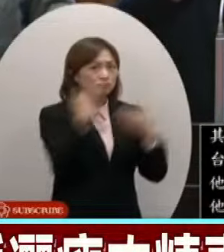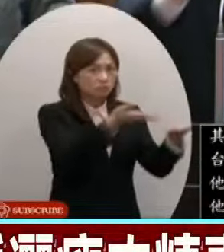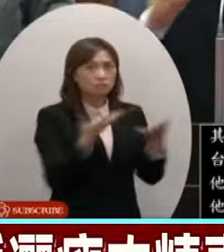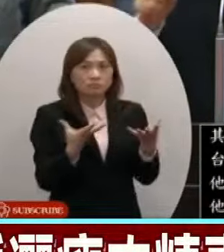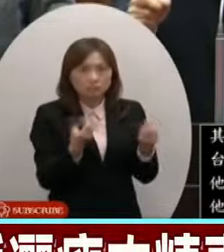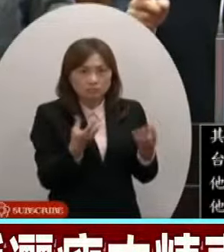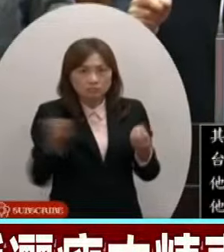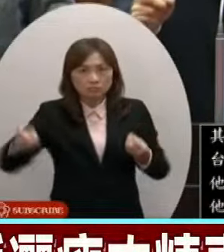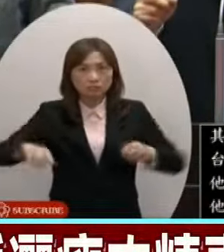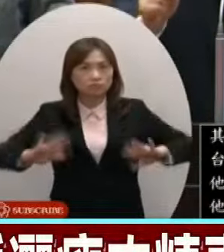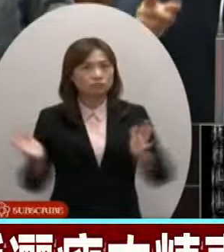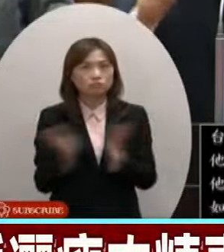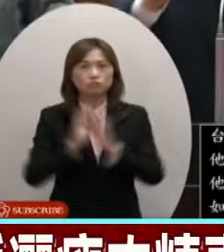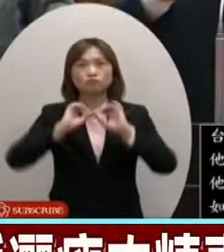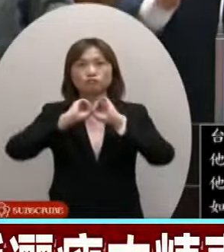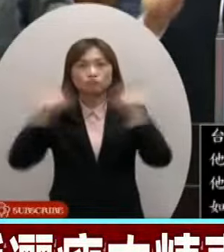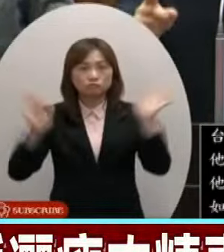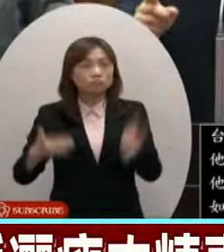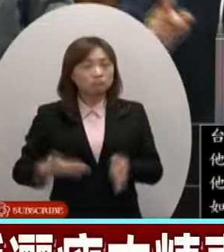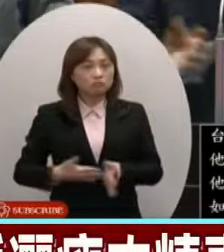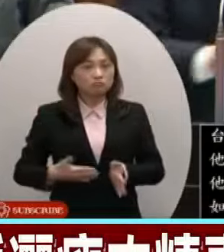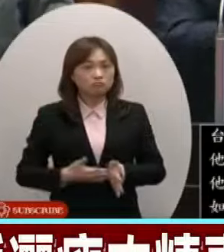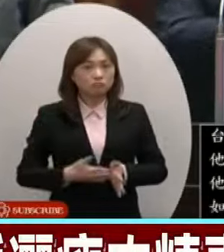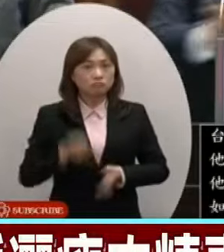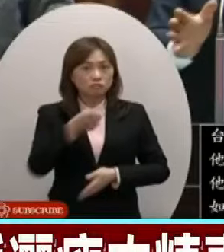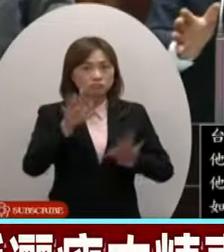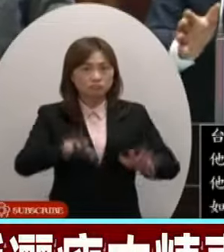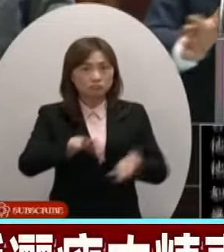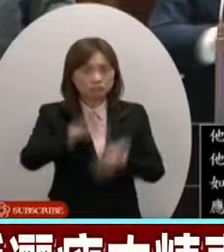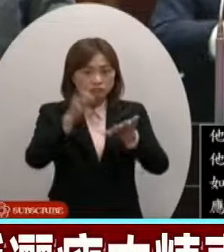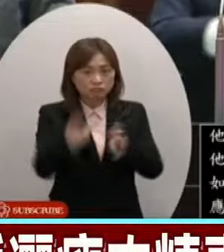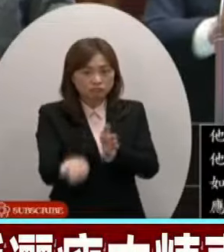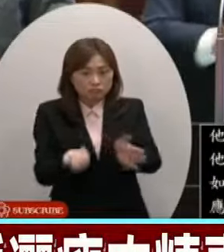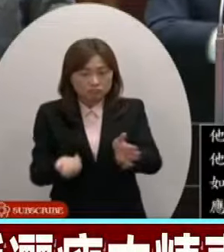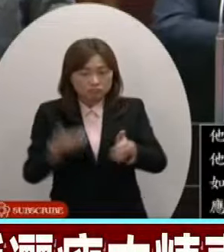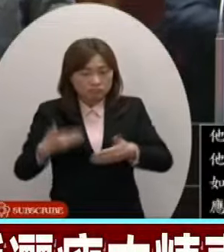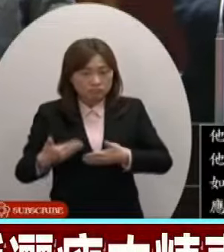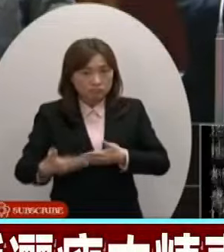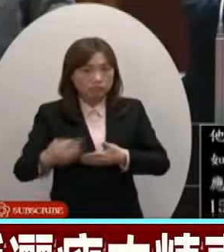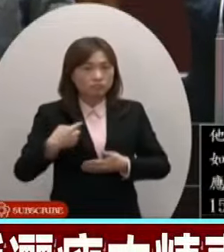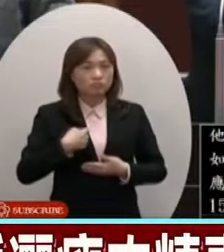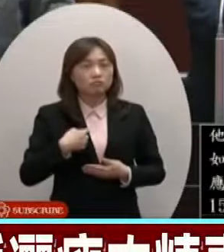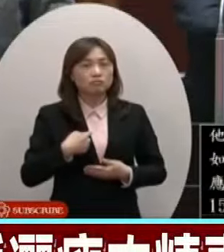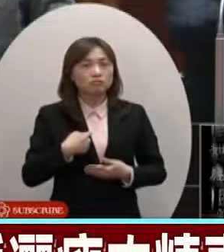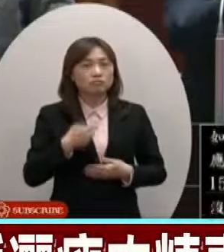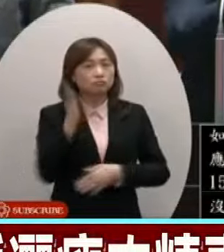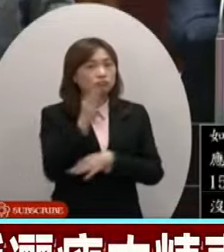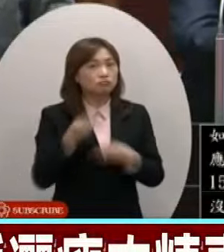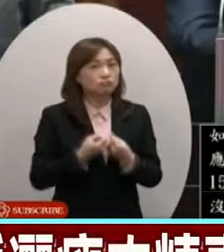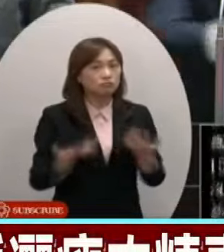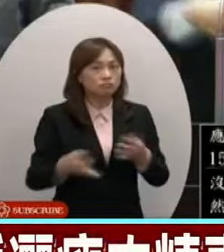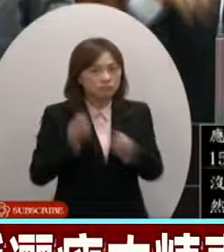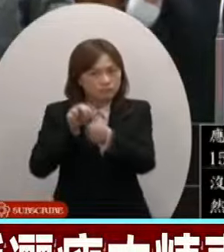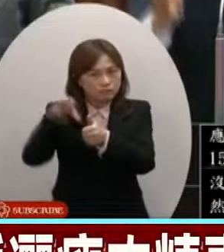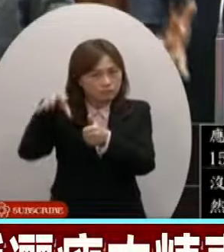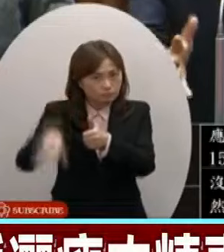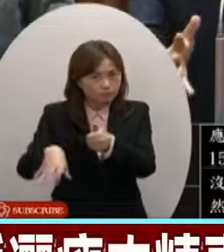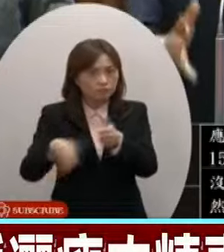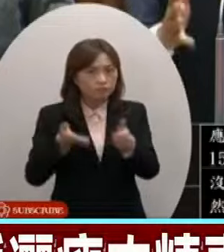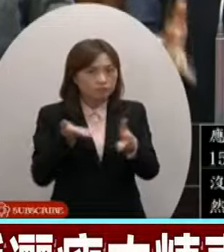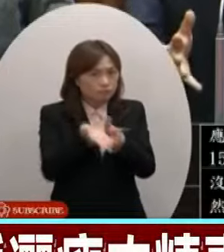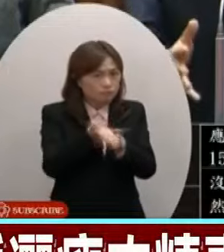议大家去看一下强哥的这个质询，尤其他先用了很多的数据去强调马政府时代做食